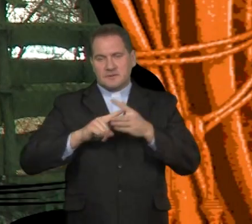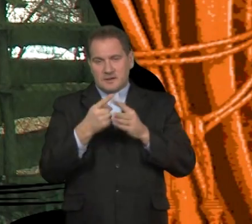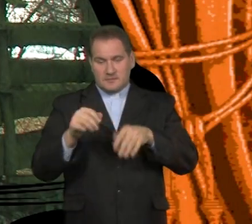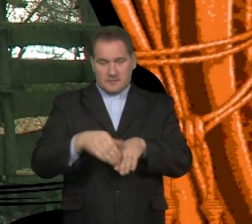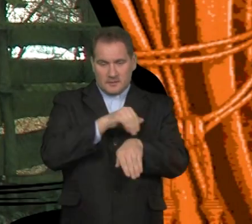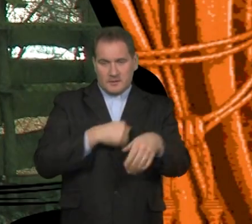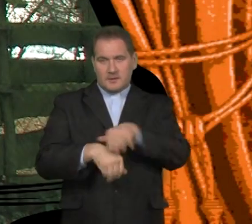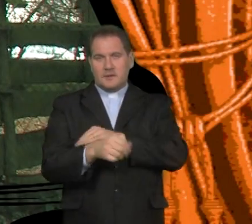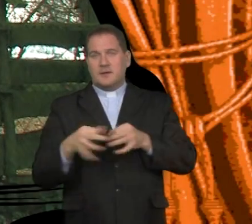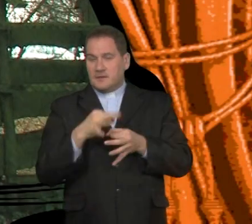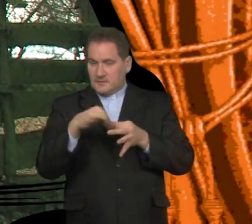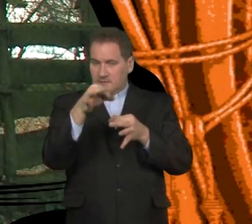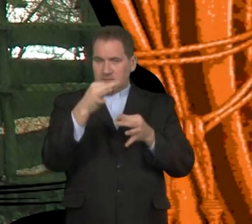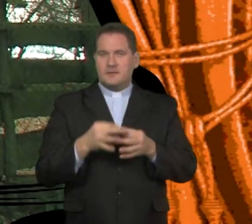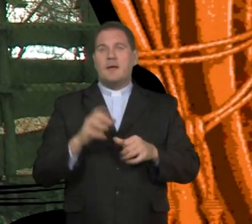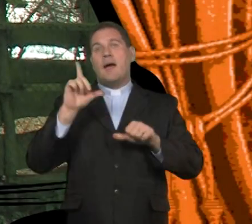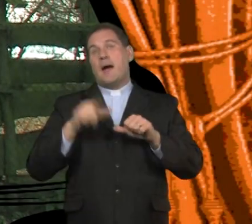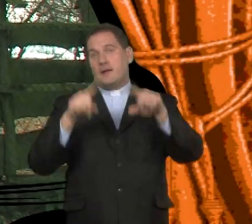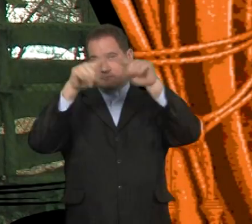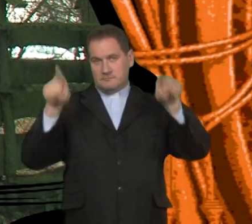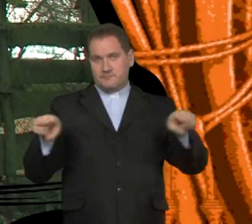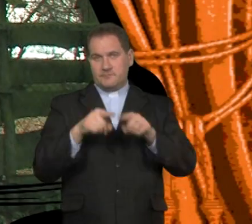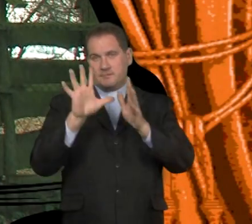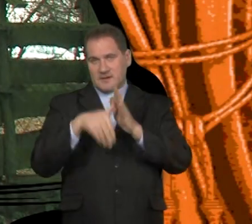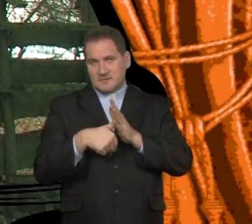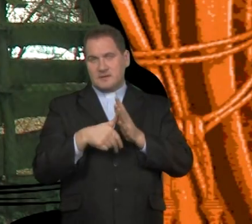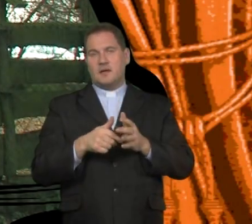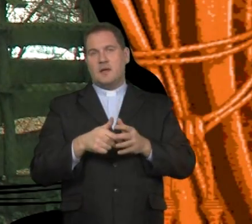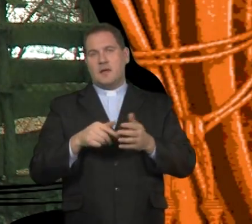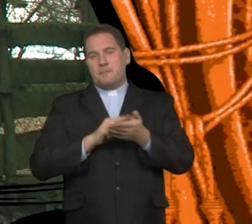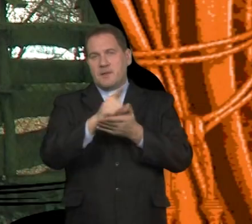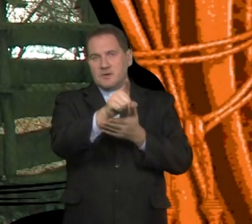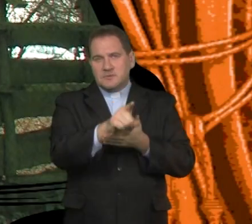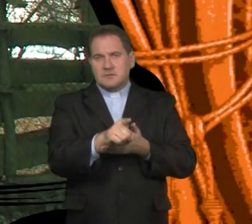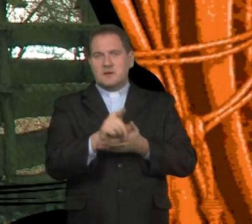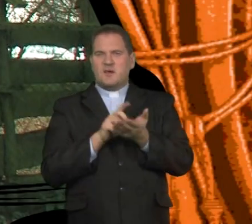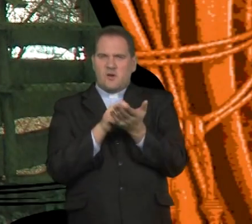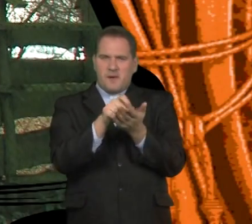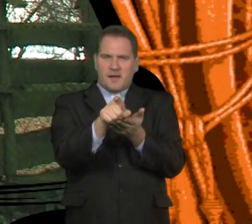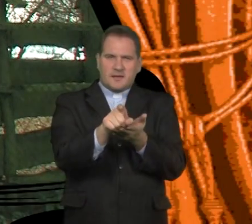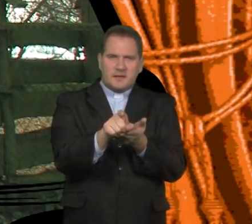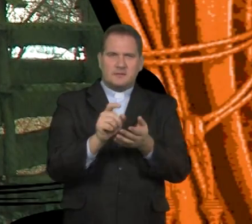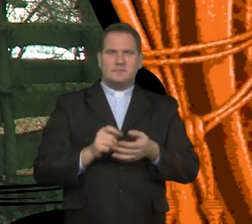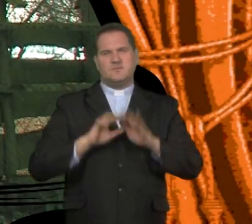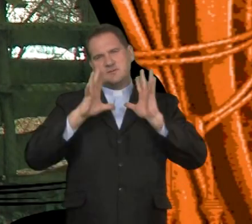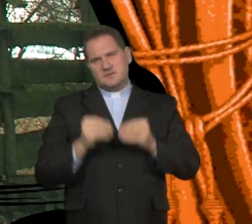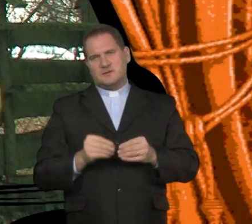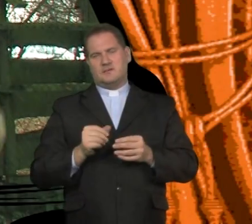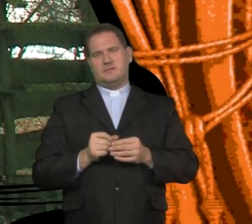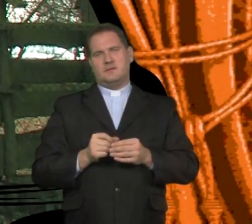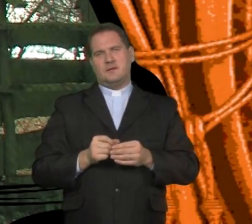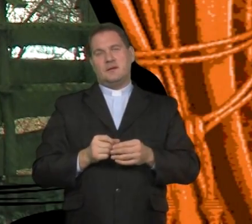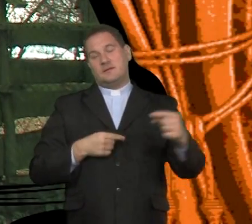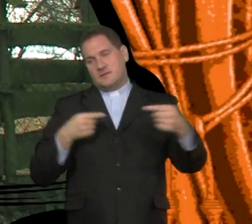wystraszą myszy, nawet krety. Dziurawe skarpety celują kobiety, a taki myszołów to w herbie wystraszy i myszy,